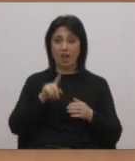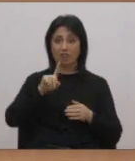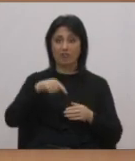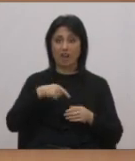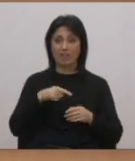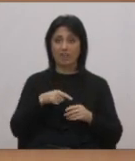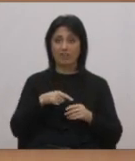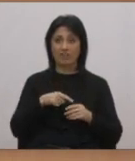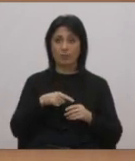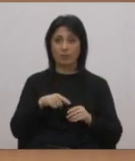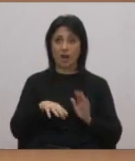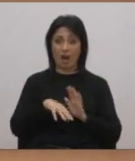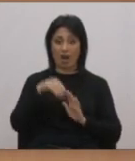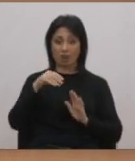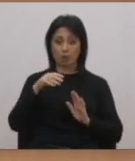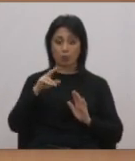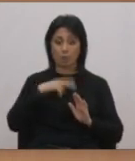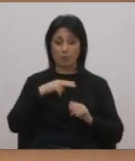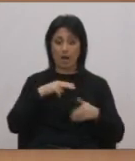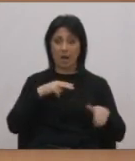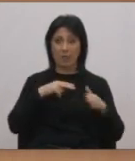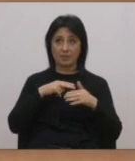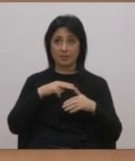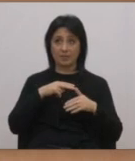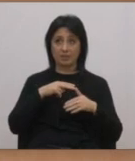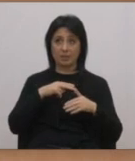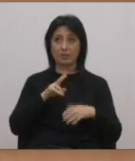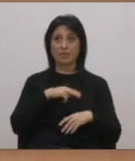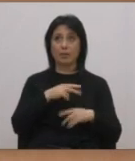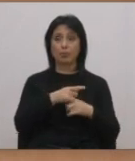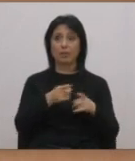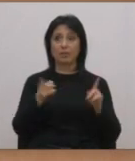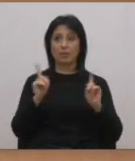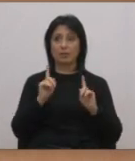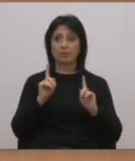ანგარიშვალდებულია არჩეულ საკანონმდებლო ორგანოს დეპუტატებთან